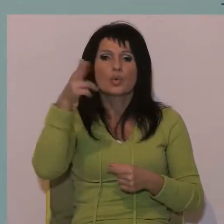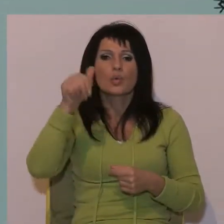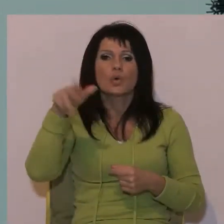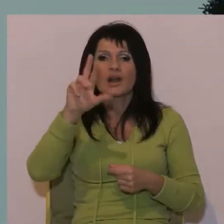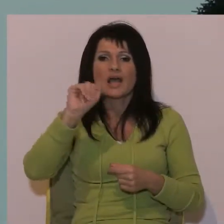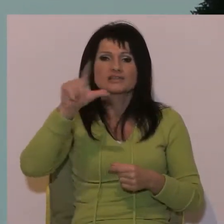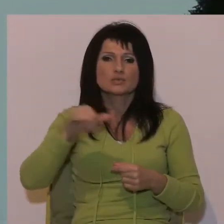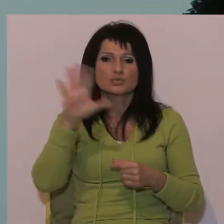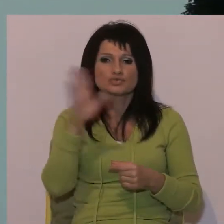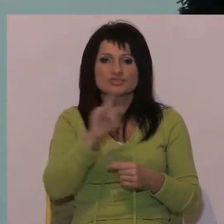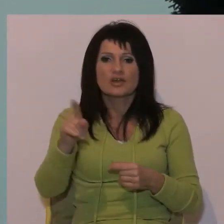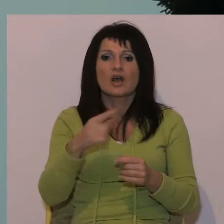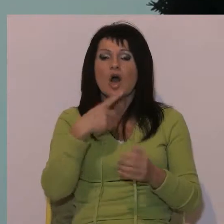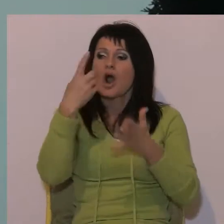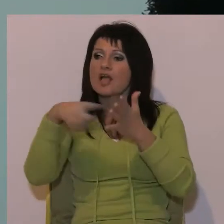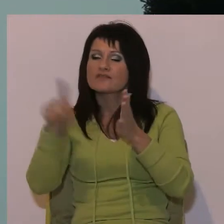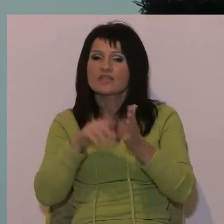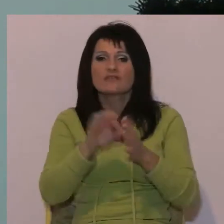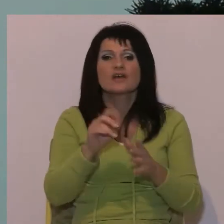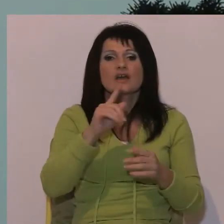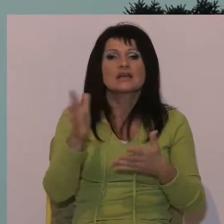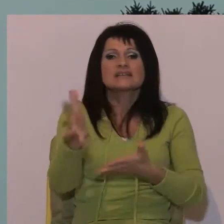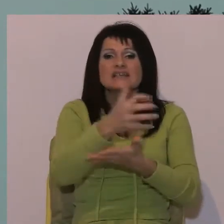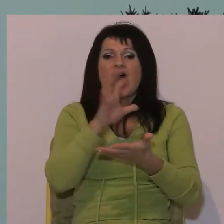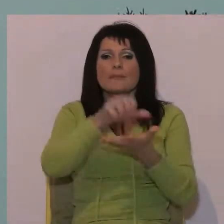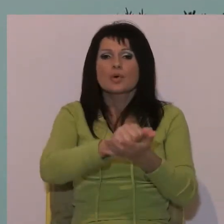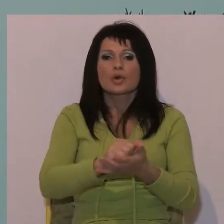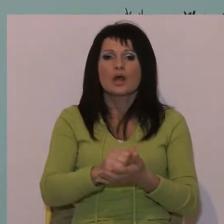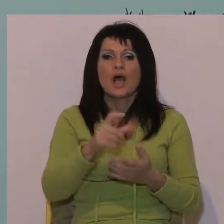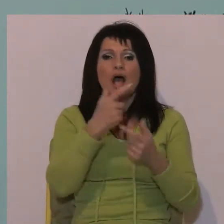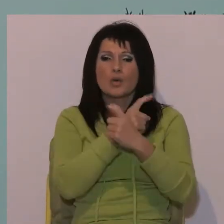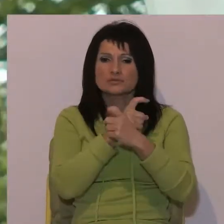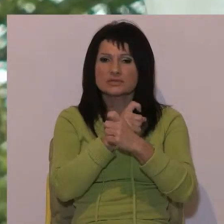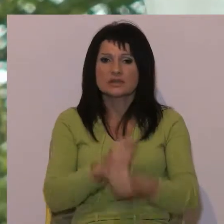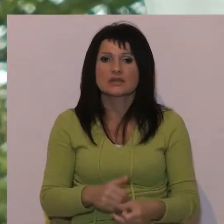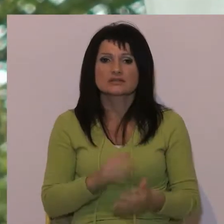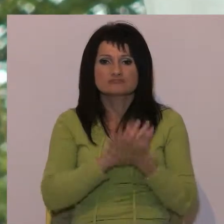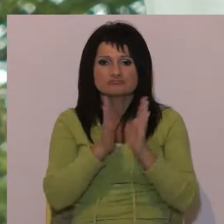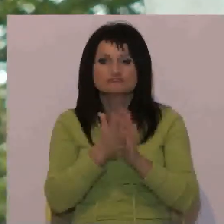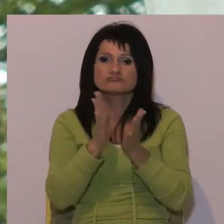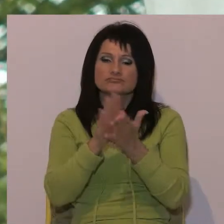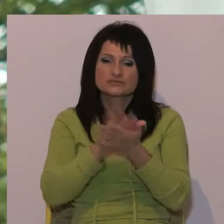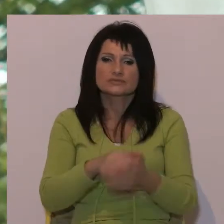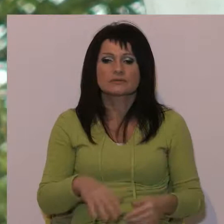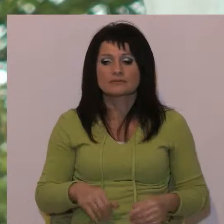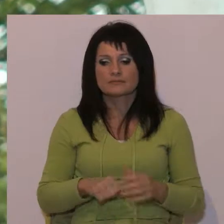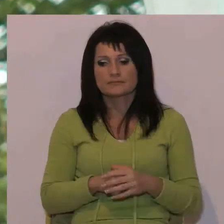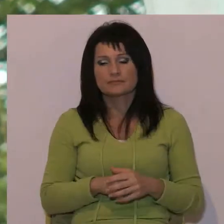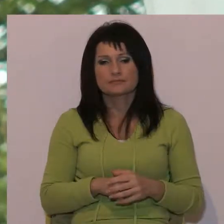od likwidacji w okresie zaboru austriackiego. O Ciebie,